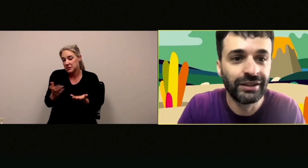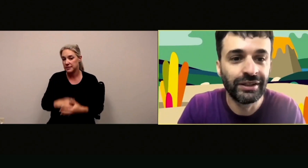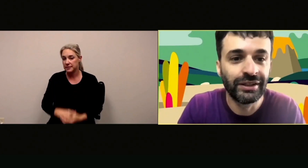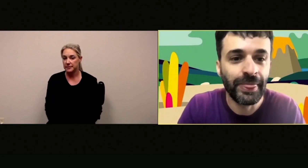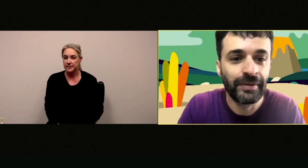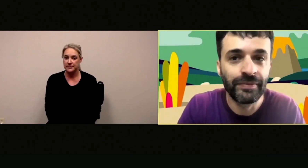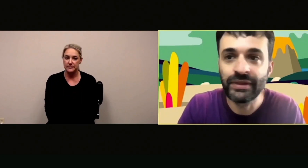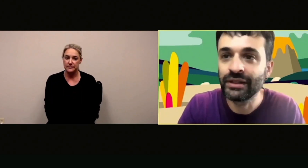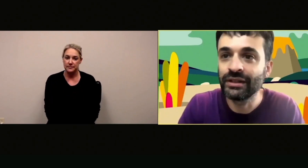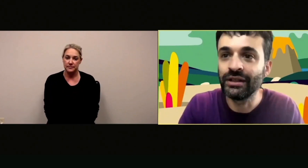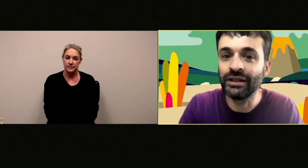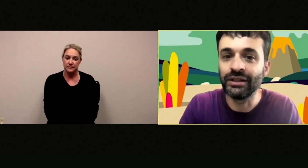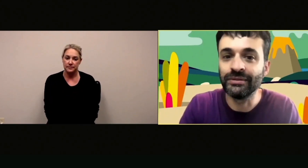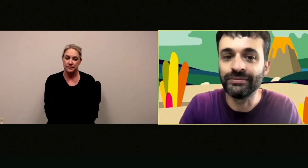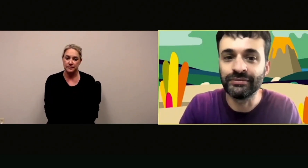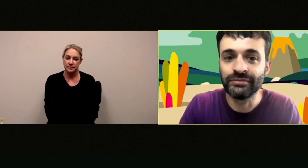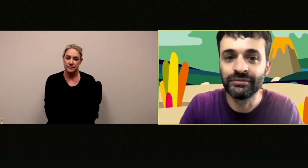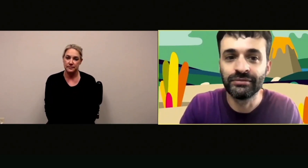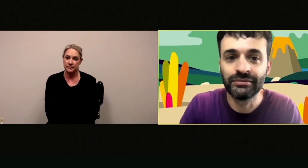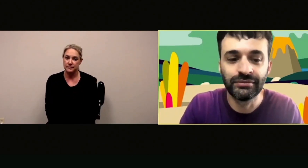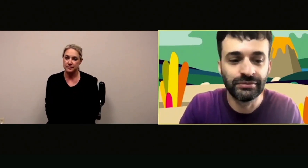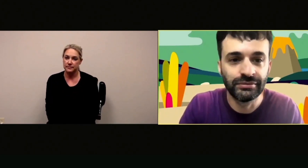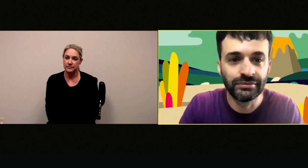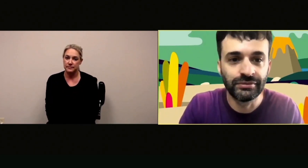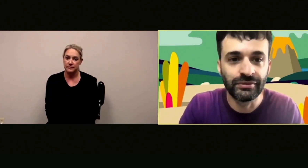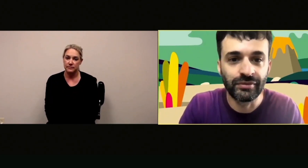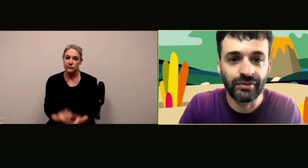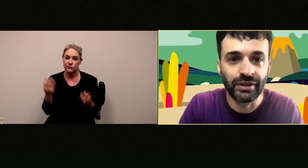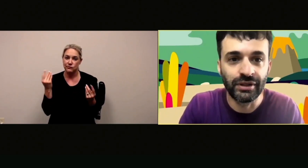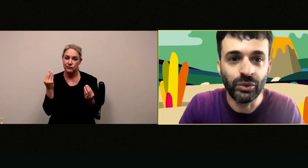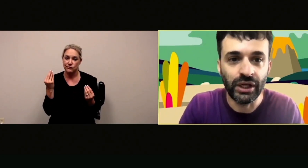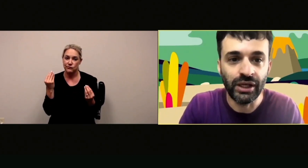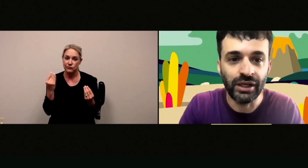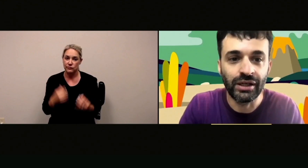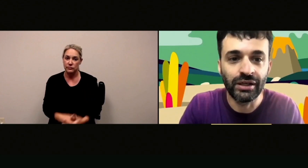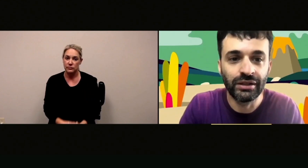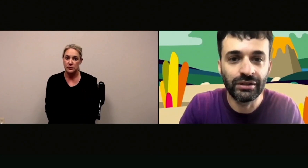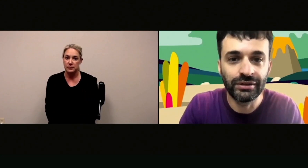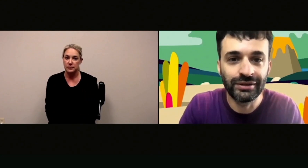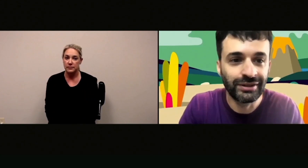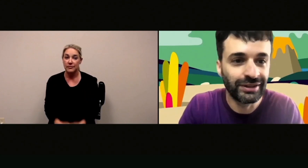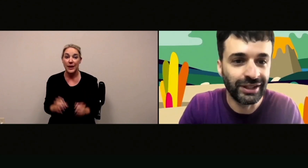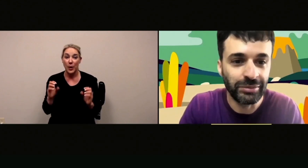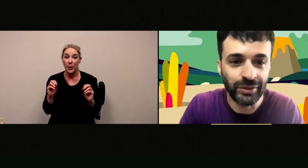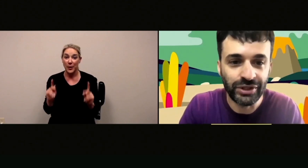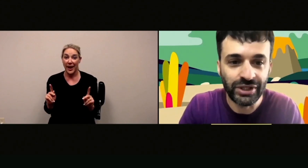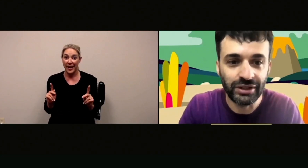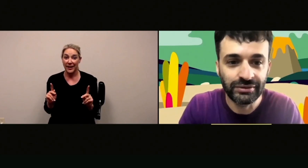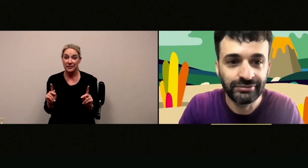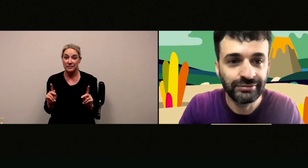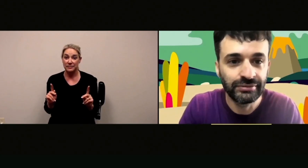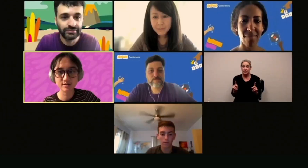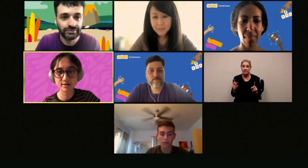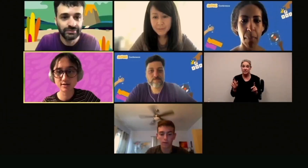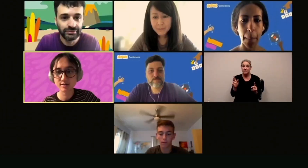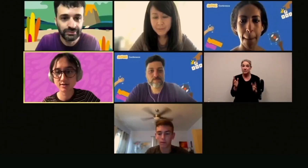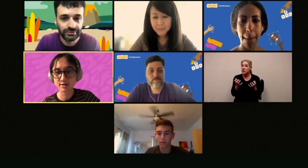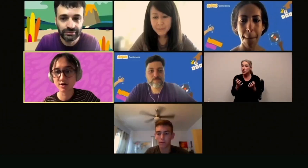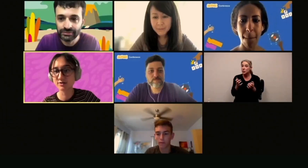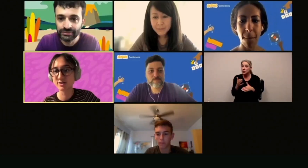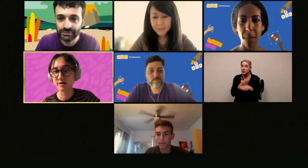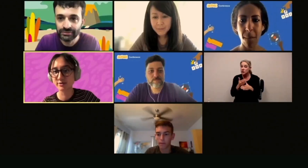に後から振るなとボールを動かせるという状態までには来ていますこのようなトッププロジェクトもあとはあります